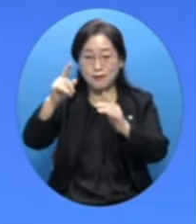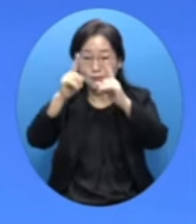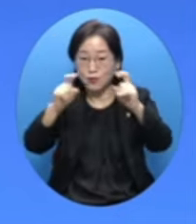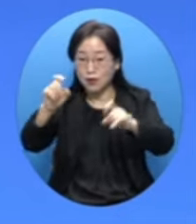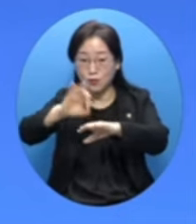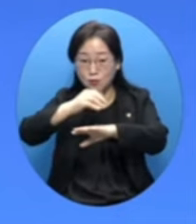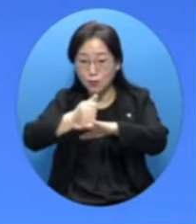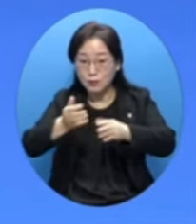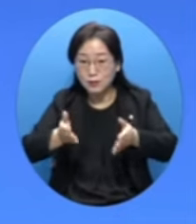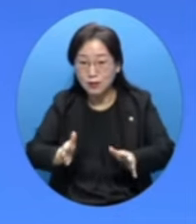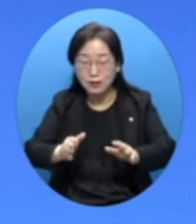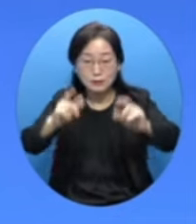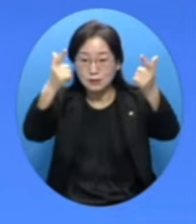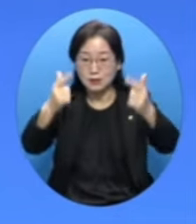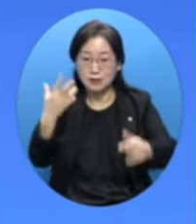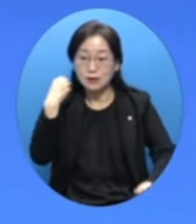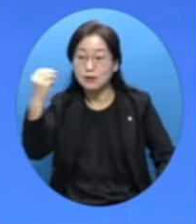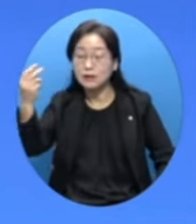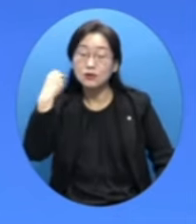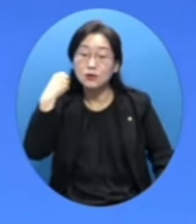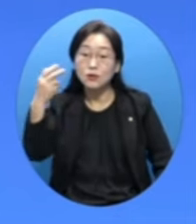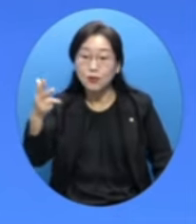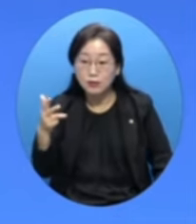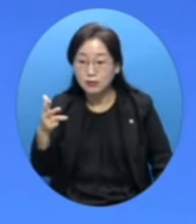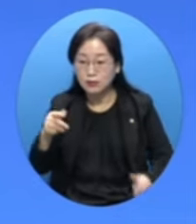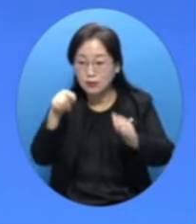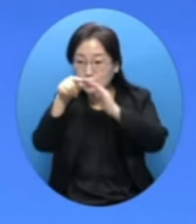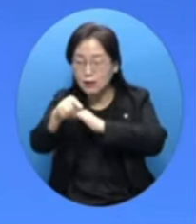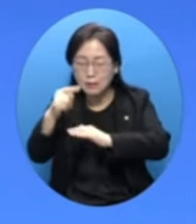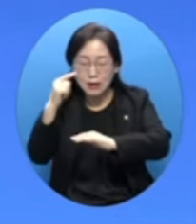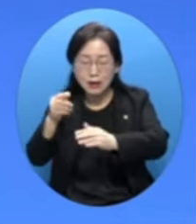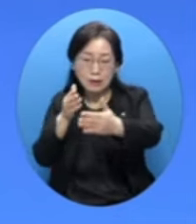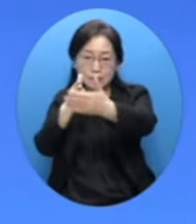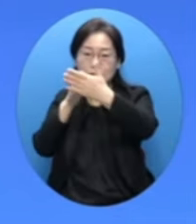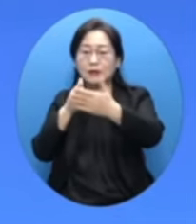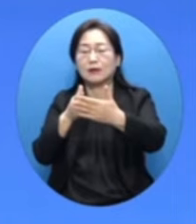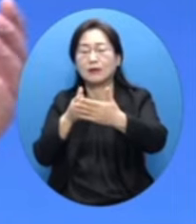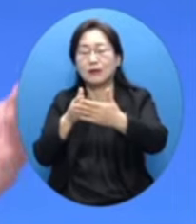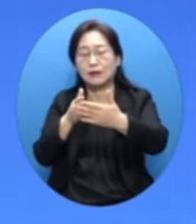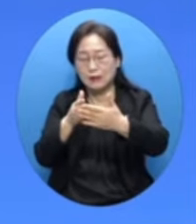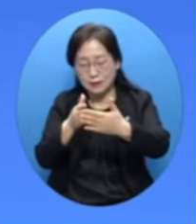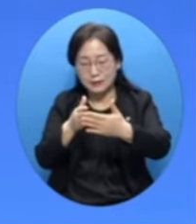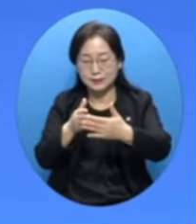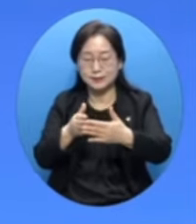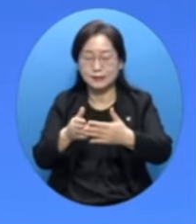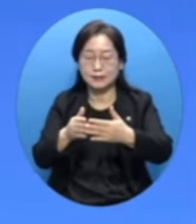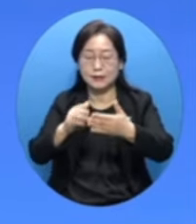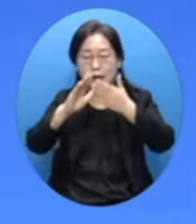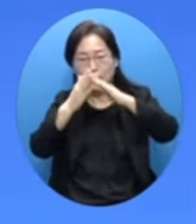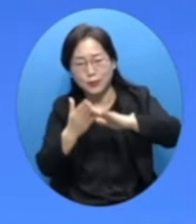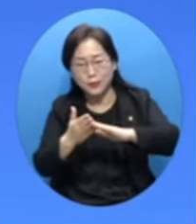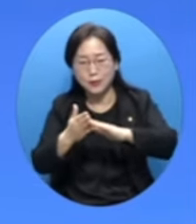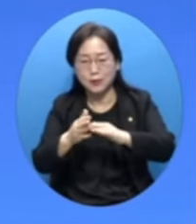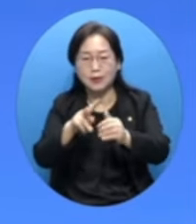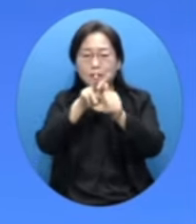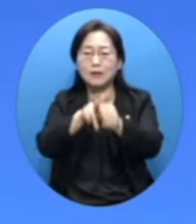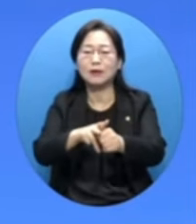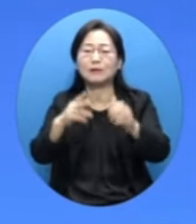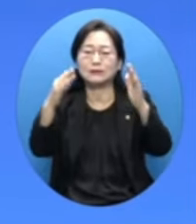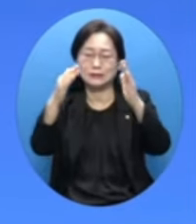아닙니다 여관에서조차 그를 받아주지 아니하여서 철한 마관 태어나